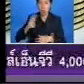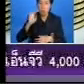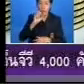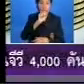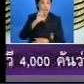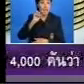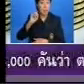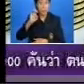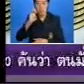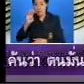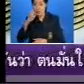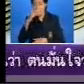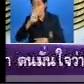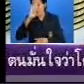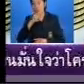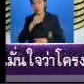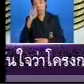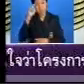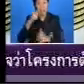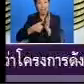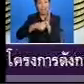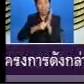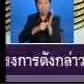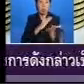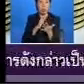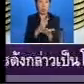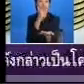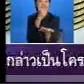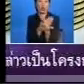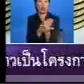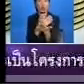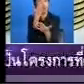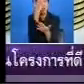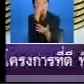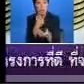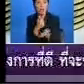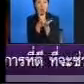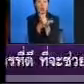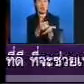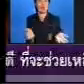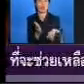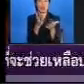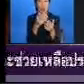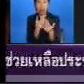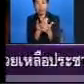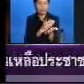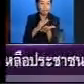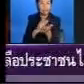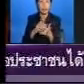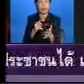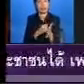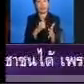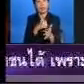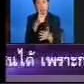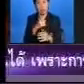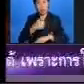ประยะเวลาถึง 2-3 ปีนะครับเป็นการช่วยเพิ่มสภาพคล่องให้กับธุรกิจ SME ครับทางด้านคุณชันชัยชัยรุ่งเรืองนะฮะรัฐมนต